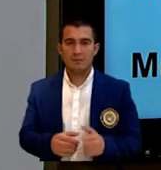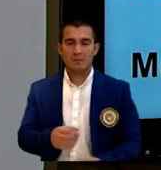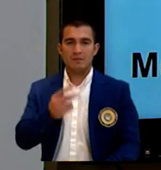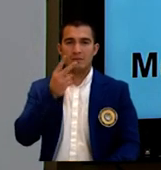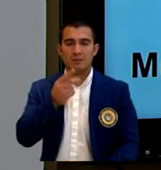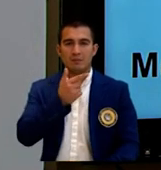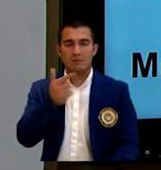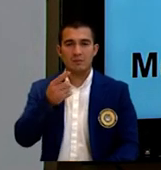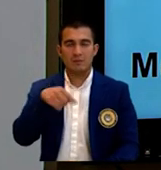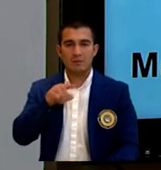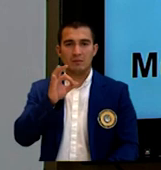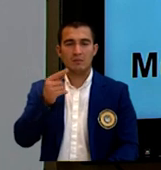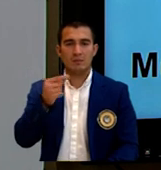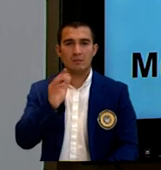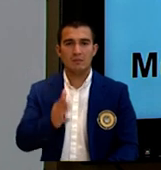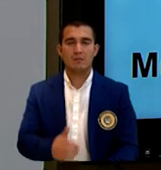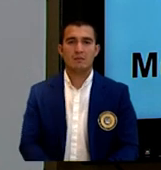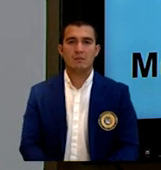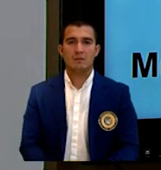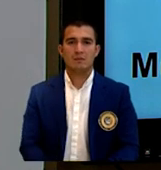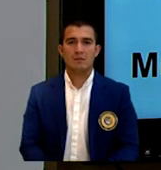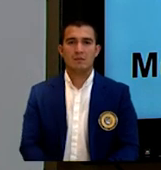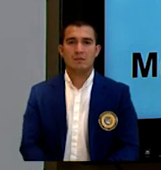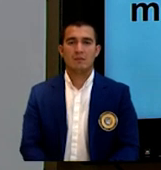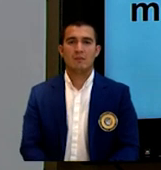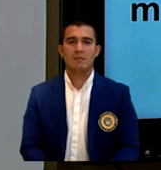2 gram taqsim molga teng bo'ladi.